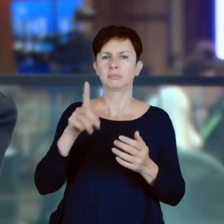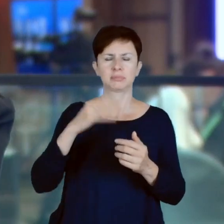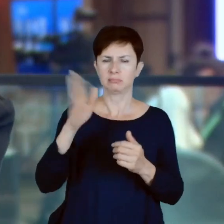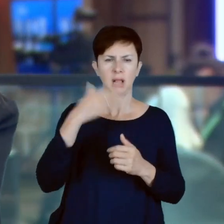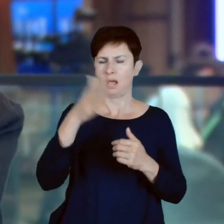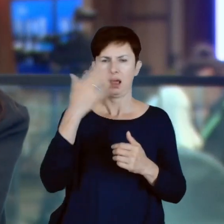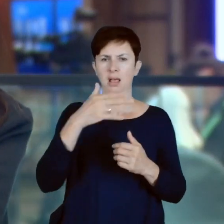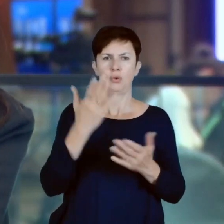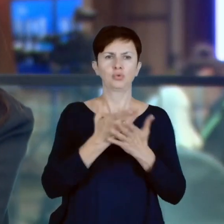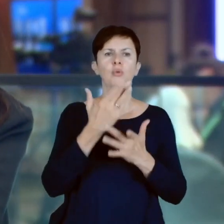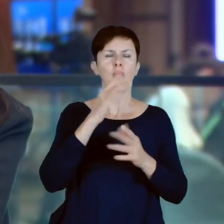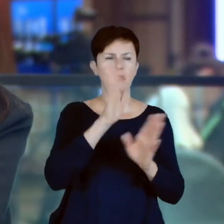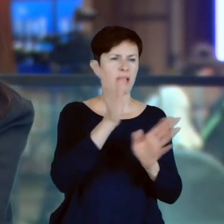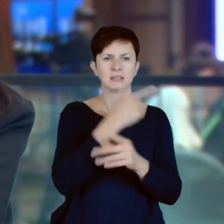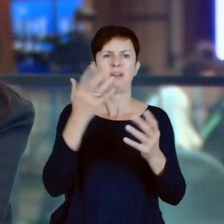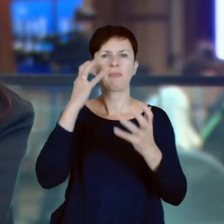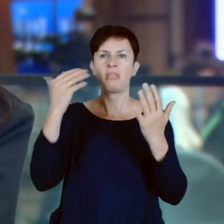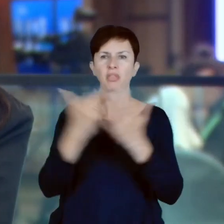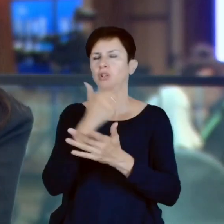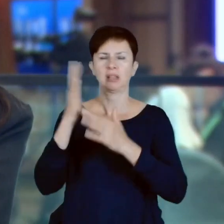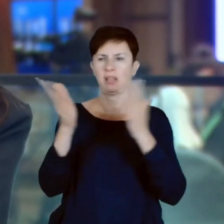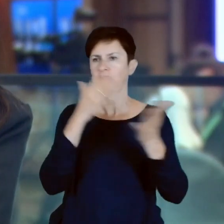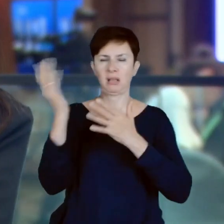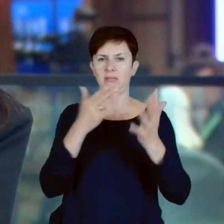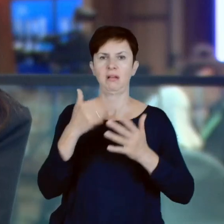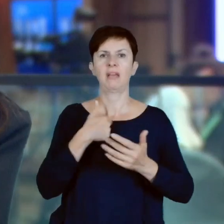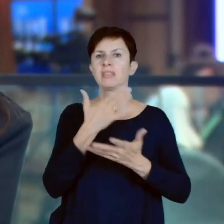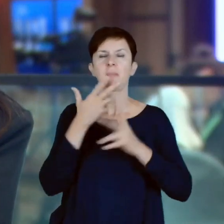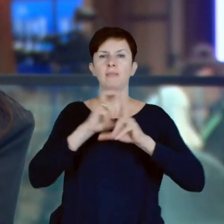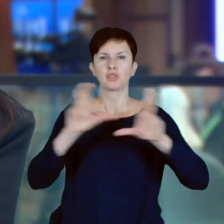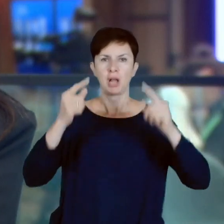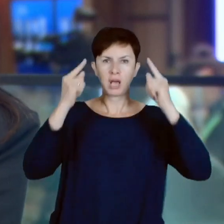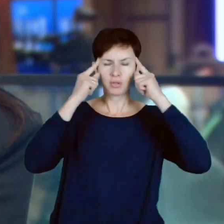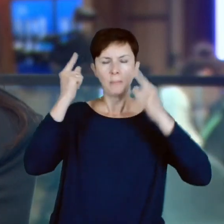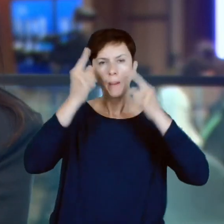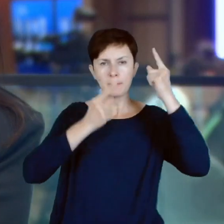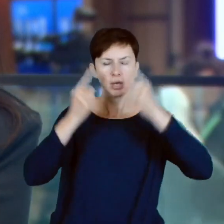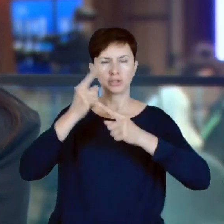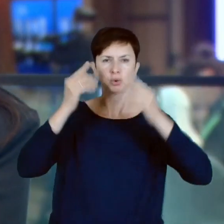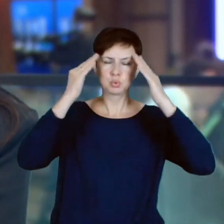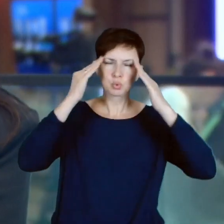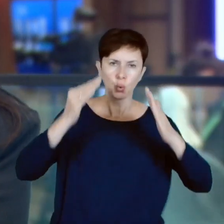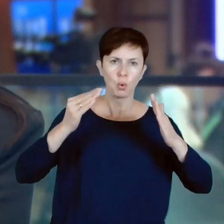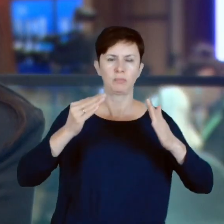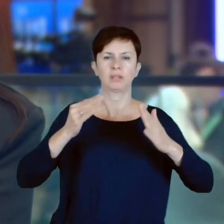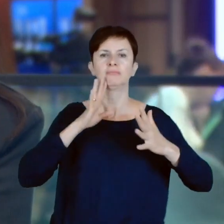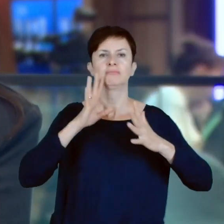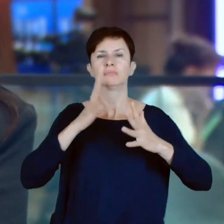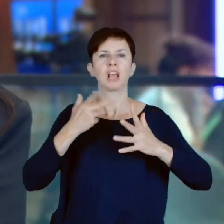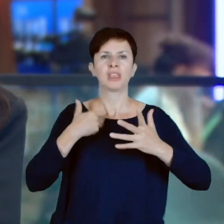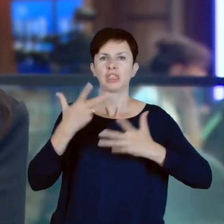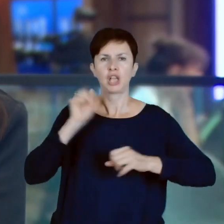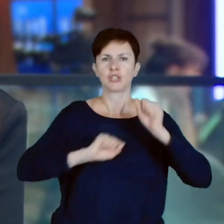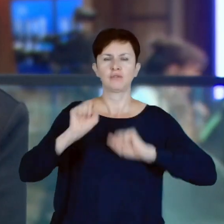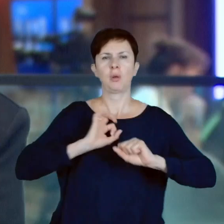już są następne wiadomości, o których się musimy dowiedzieć, więc my nie po prostu nie ćwiczymy tych swoich analitycznych możliwości, bo myślenie